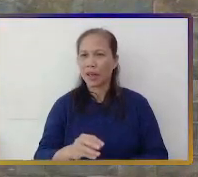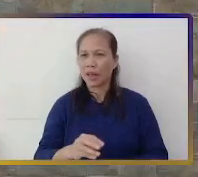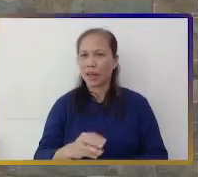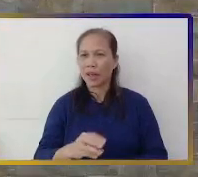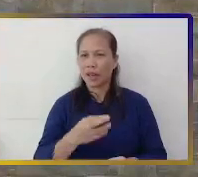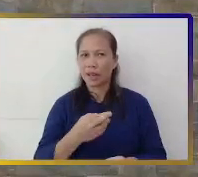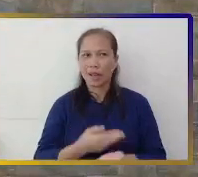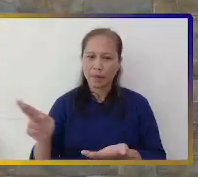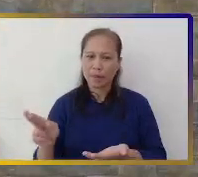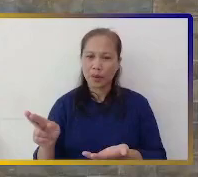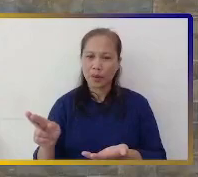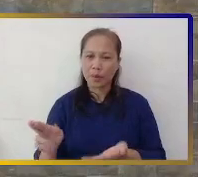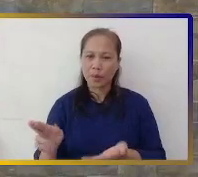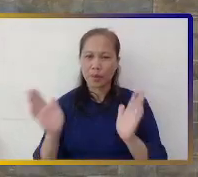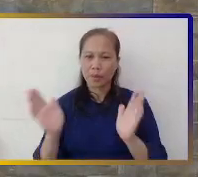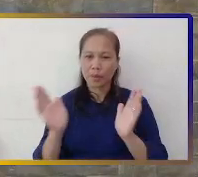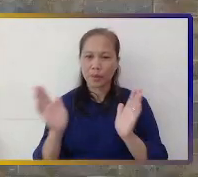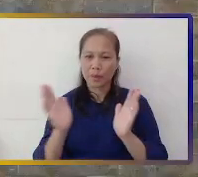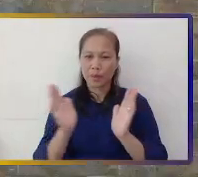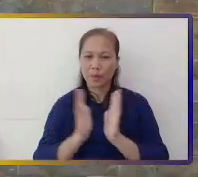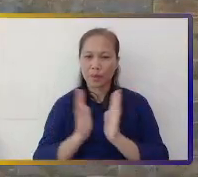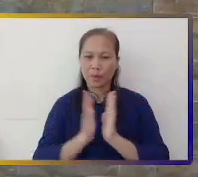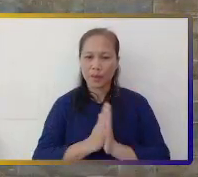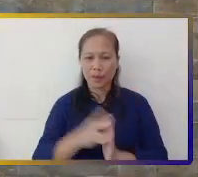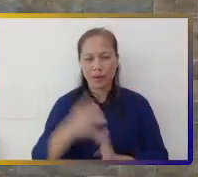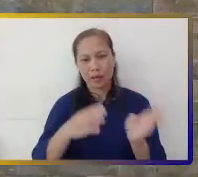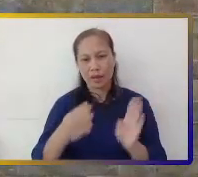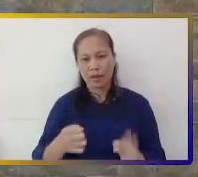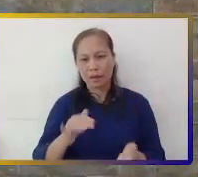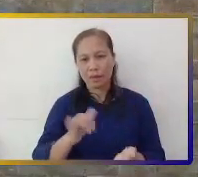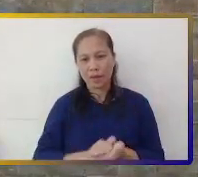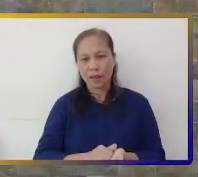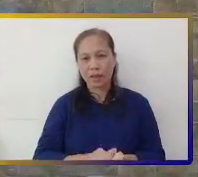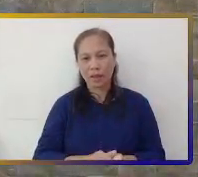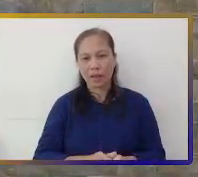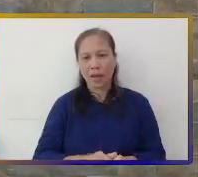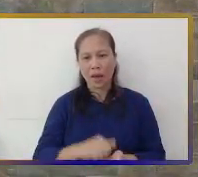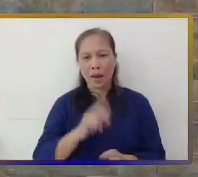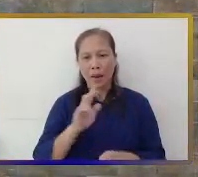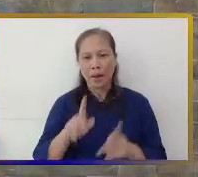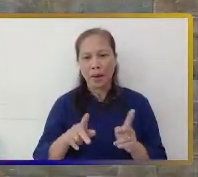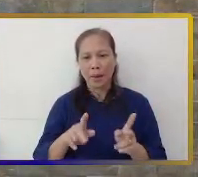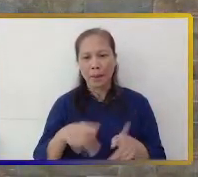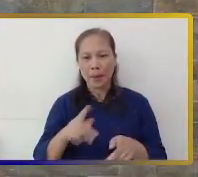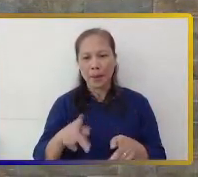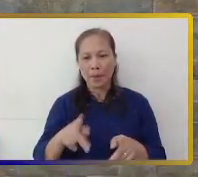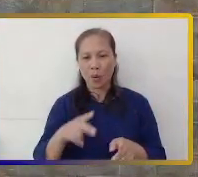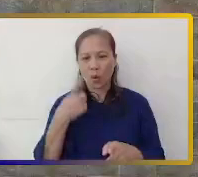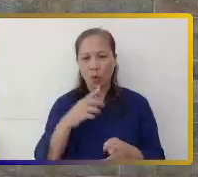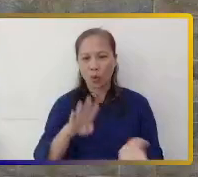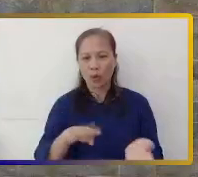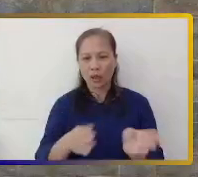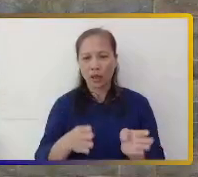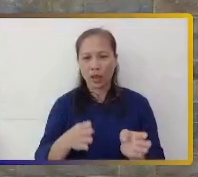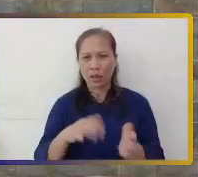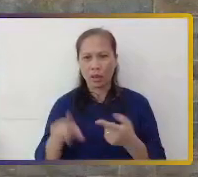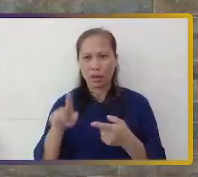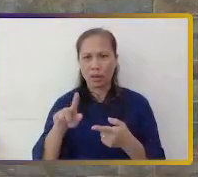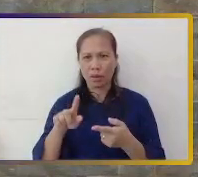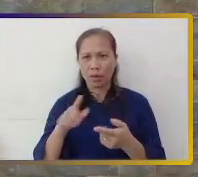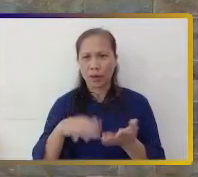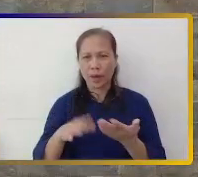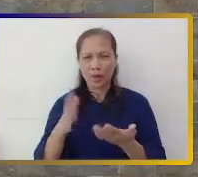or doing good works para yyung taong namatay na may pag-asa pang mapunta ng langit you see that so Yan po yung mga